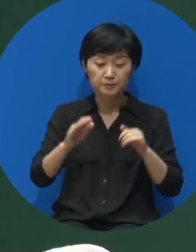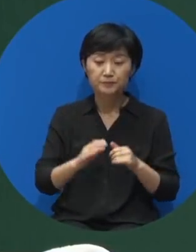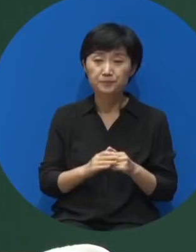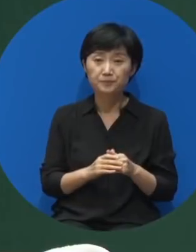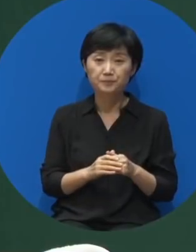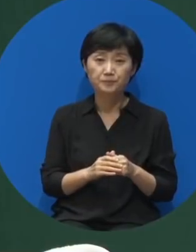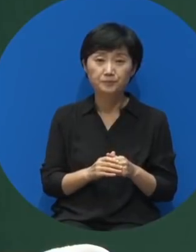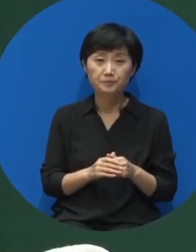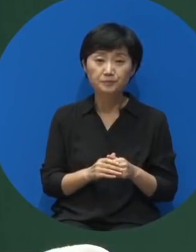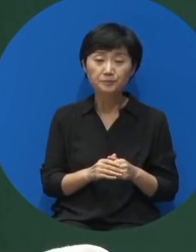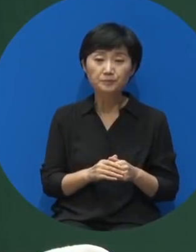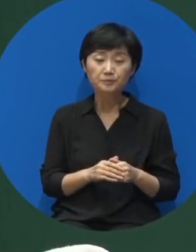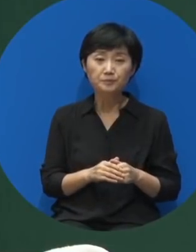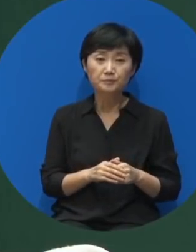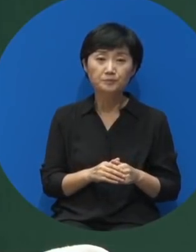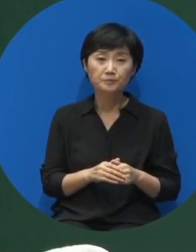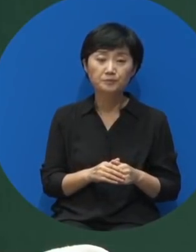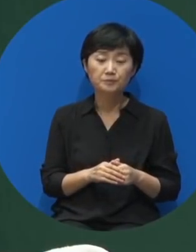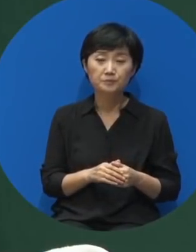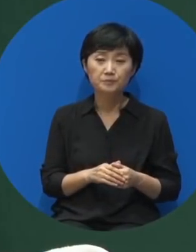이